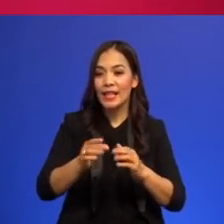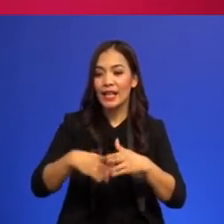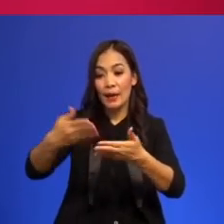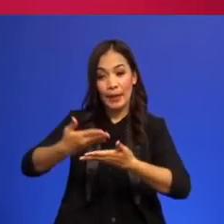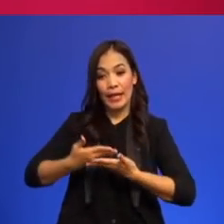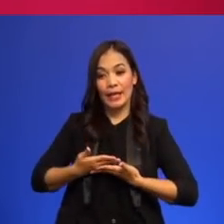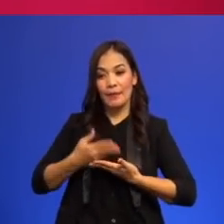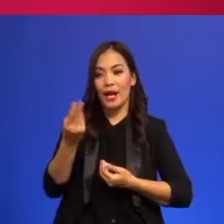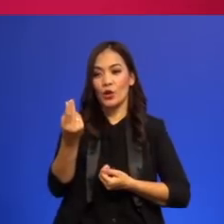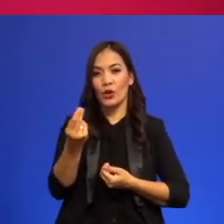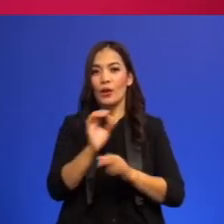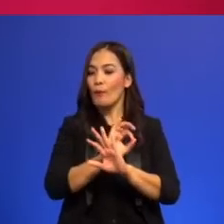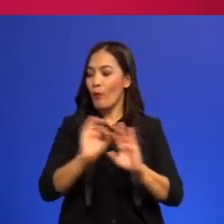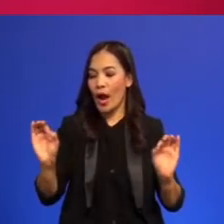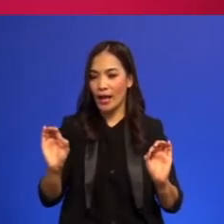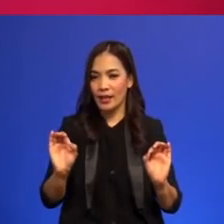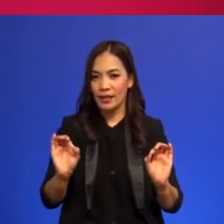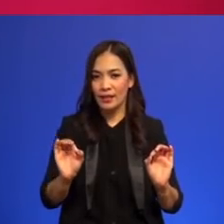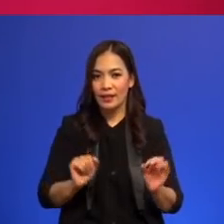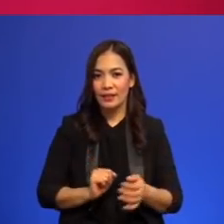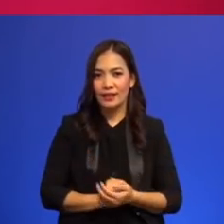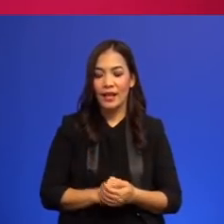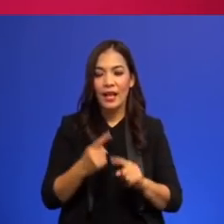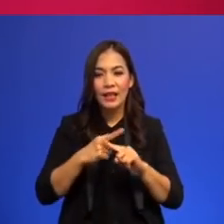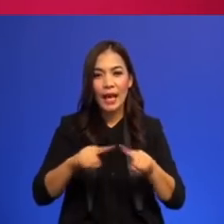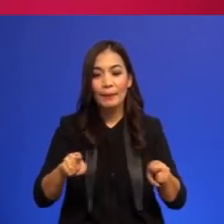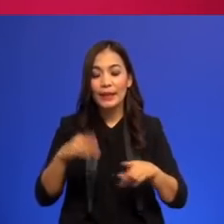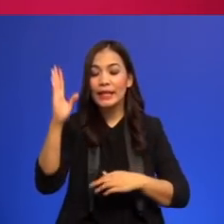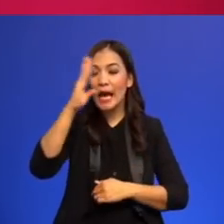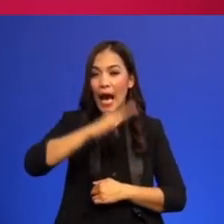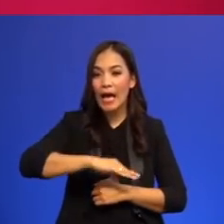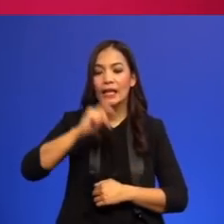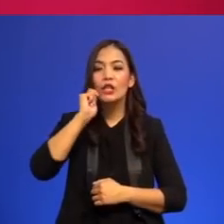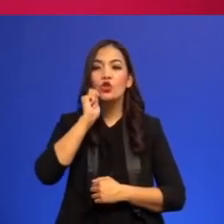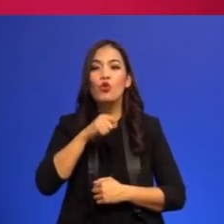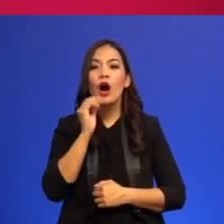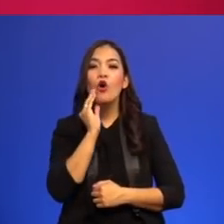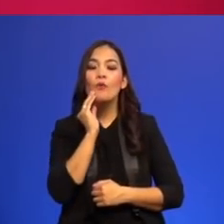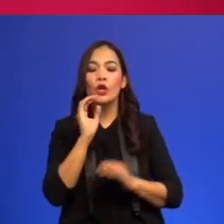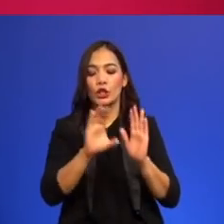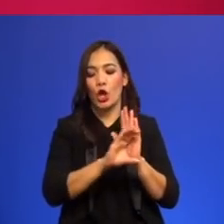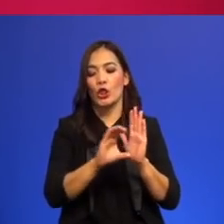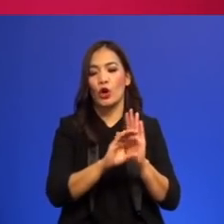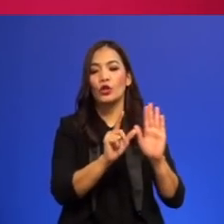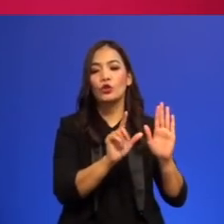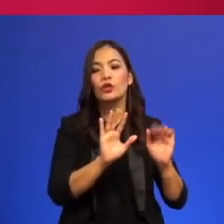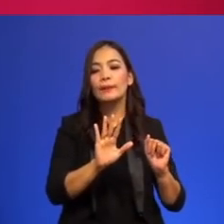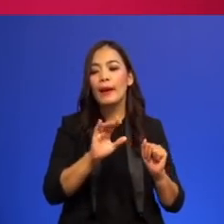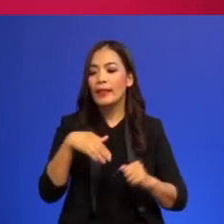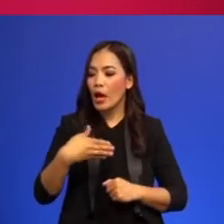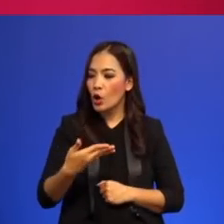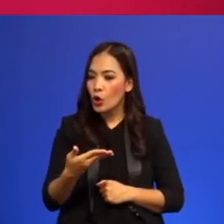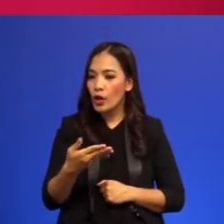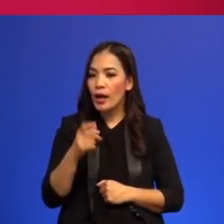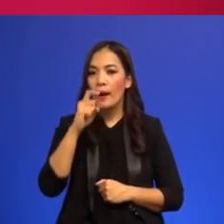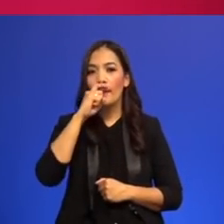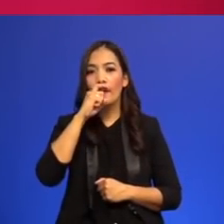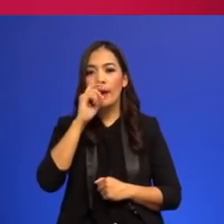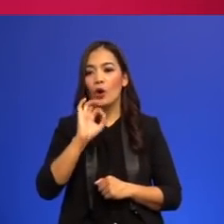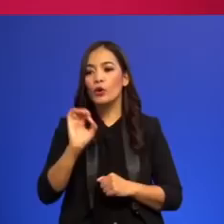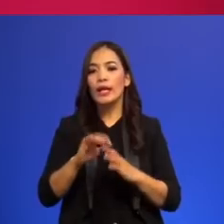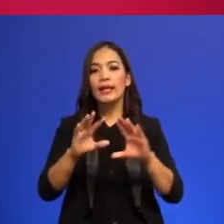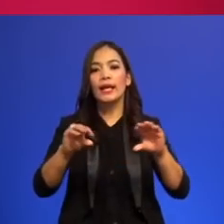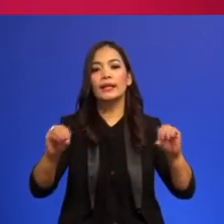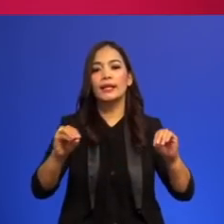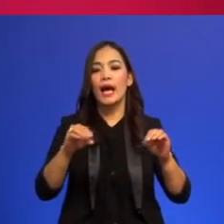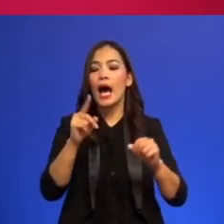jaminan. Bukan. Tapi di hari tuanya umur sekian, misalnya umur 75, papa sudah tidak